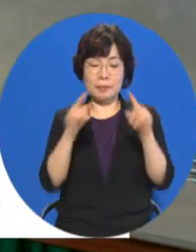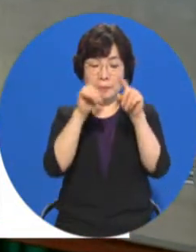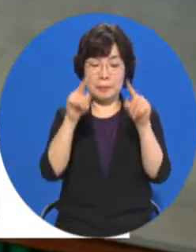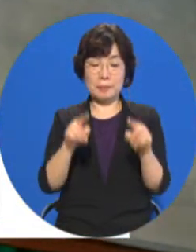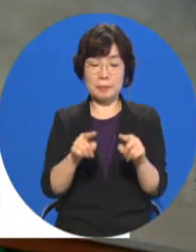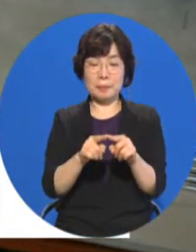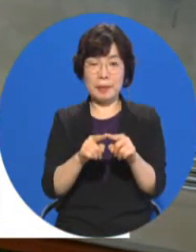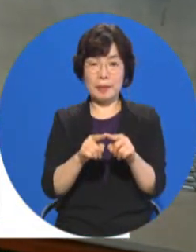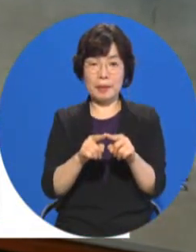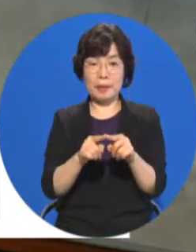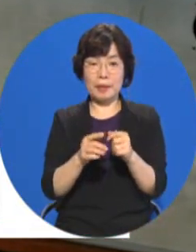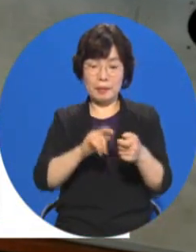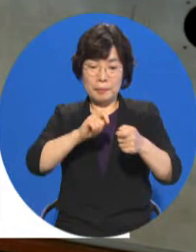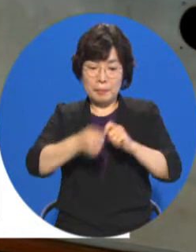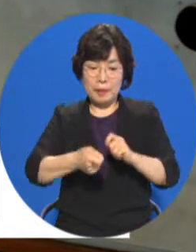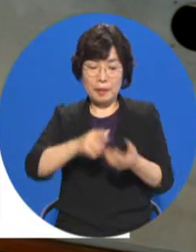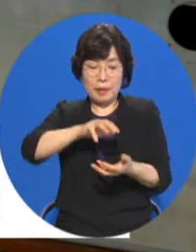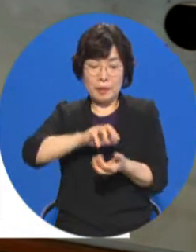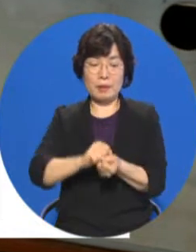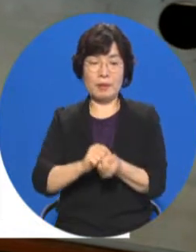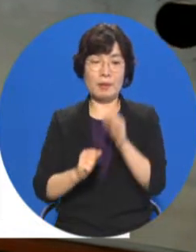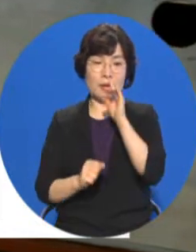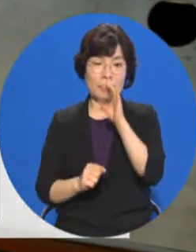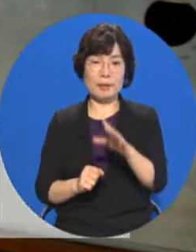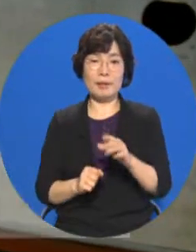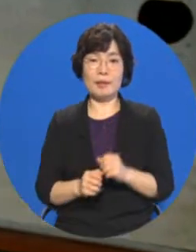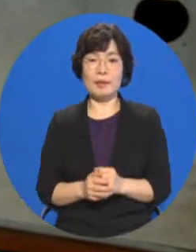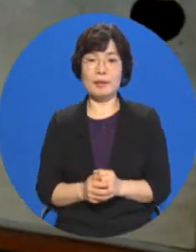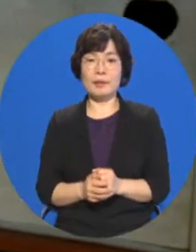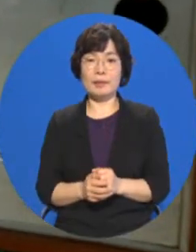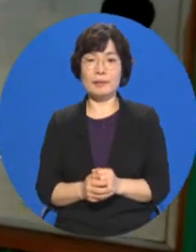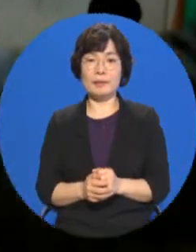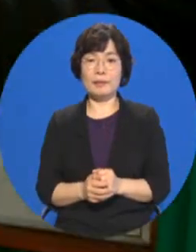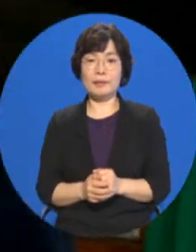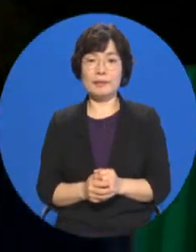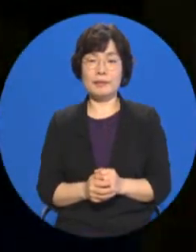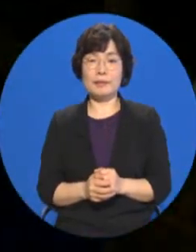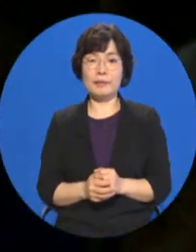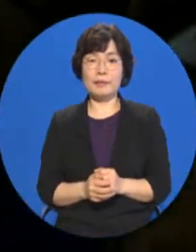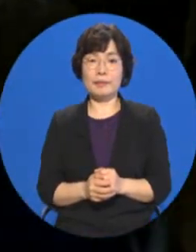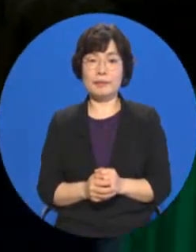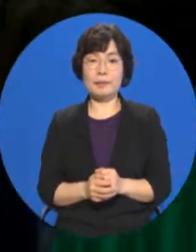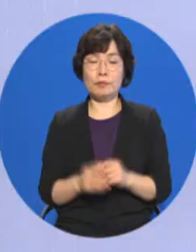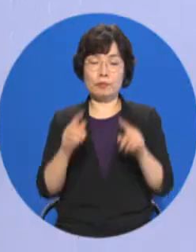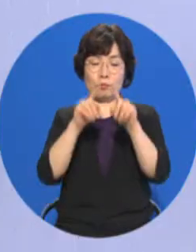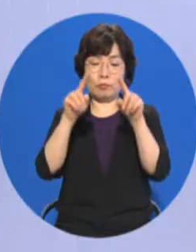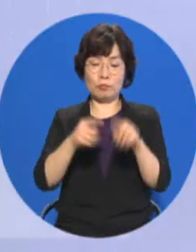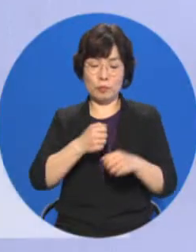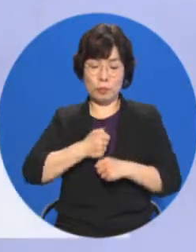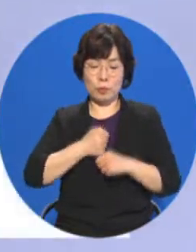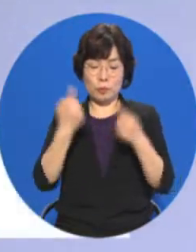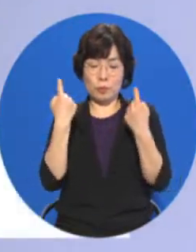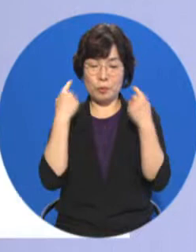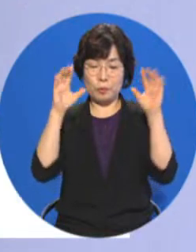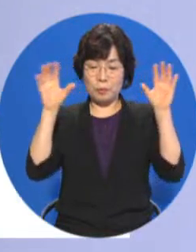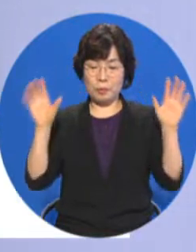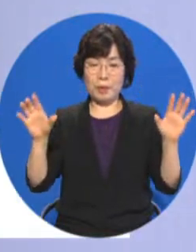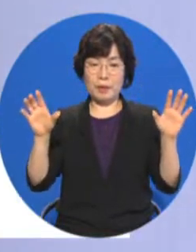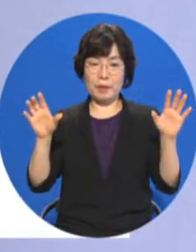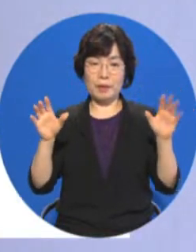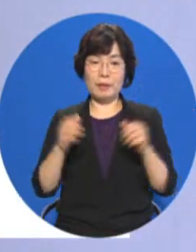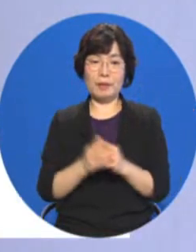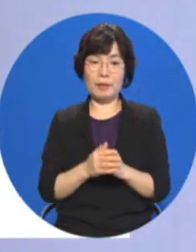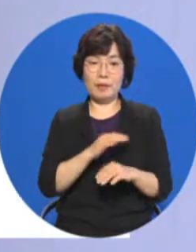표지를 찢어서 찍거나 회선 에서도 안되겠습니다 주의 먹고도 넣어 인물 내내 이렇게 양쪽에 다